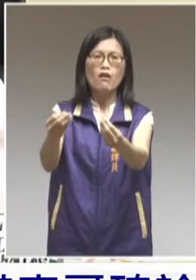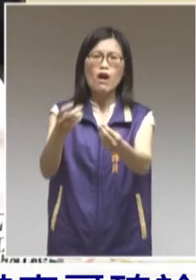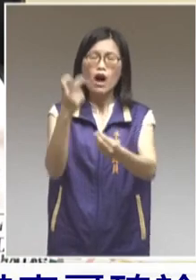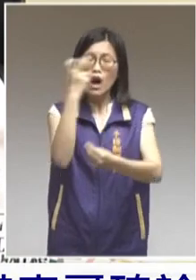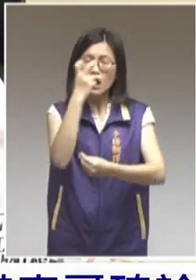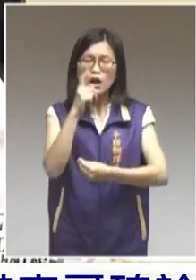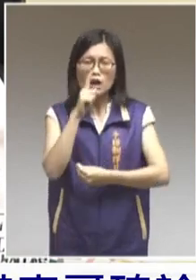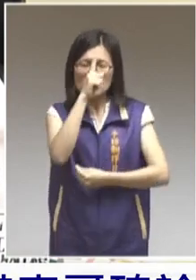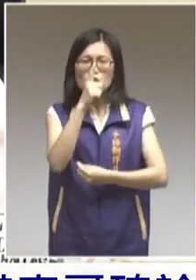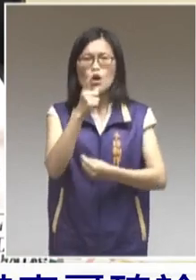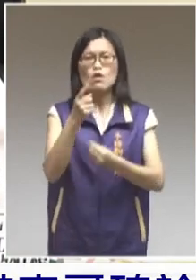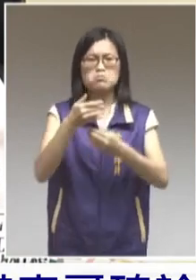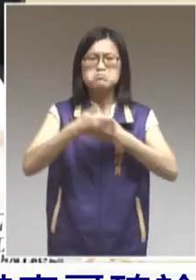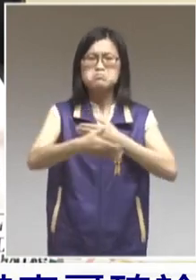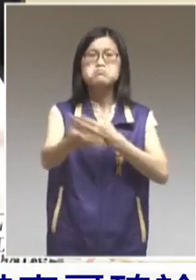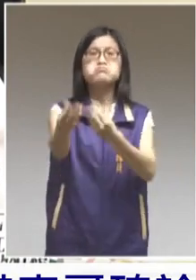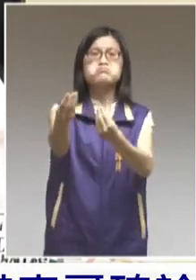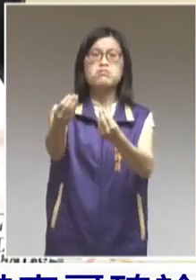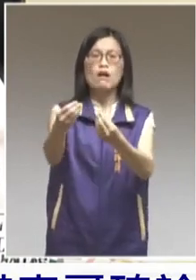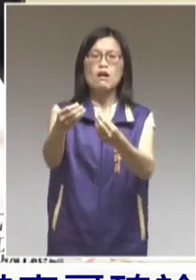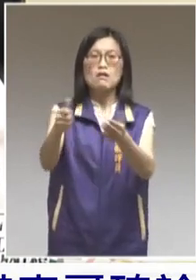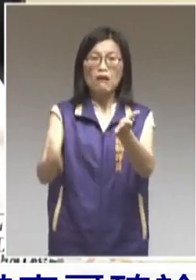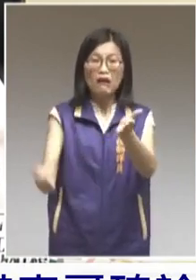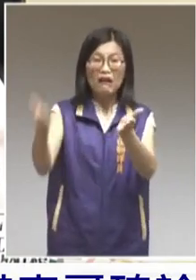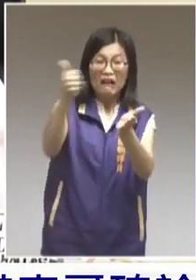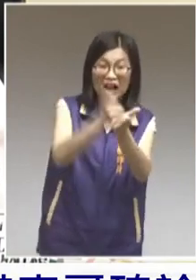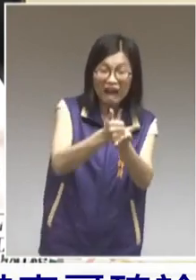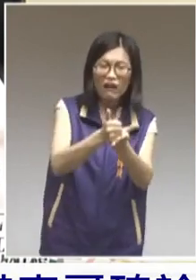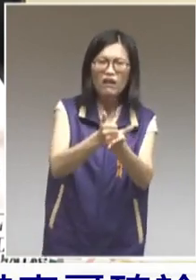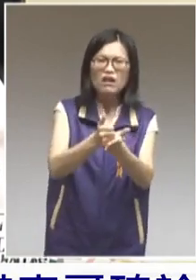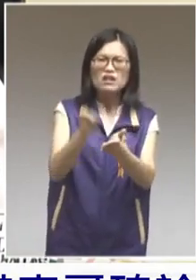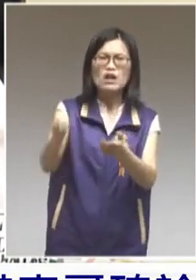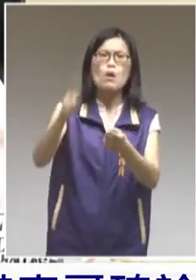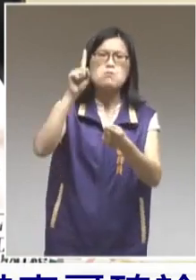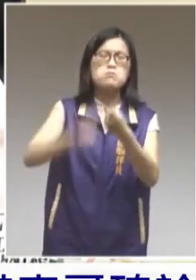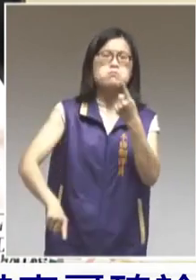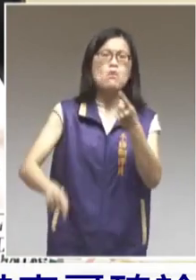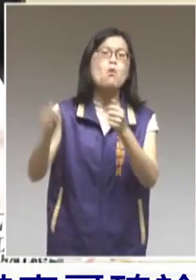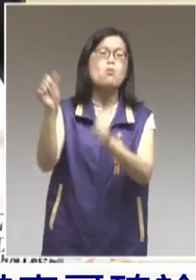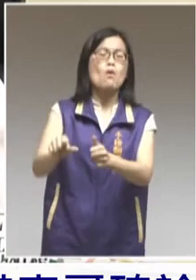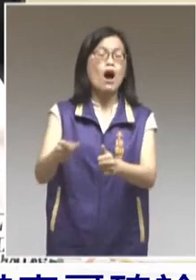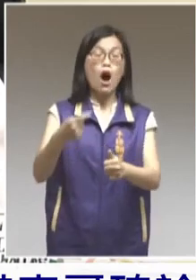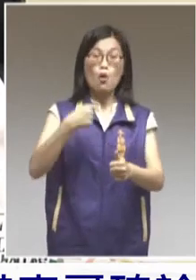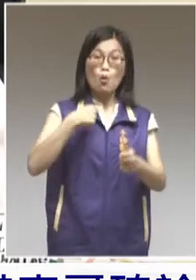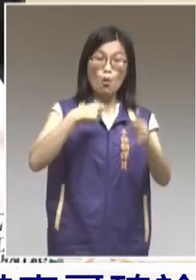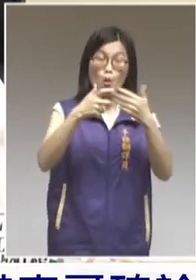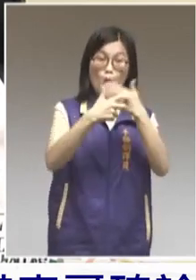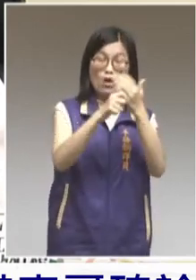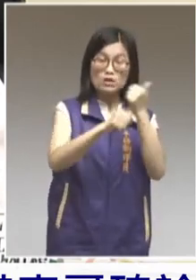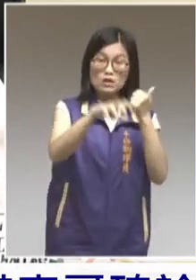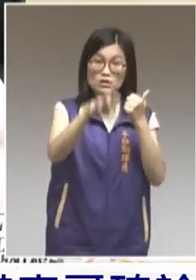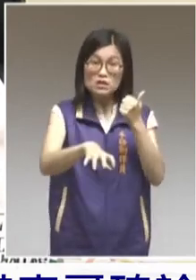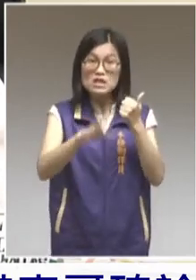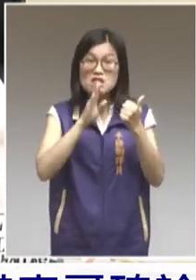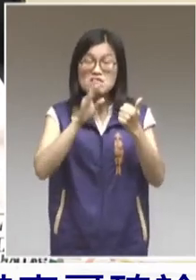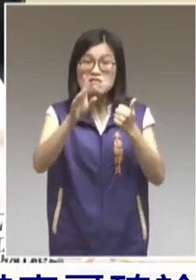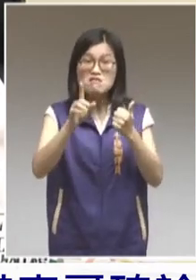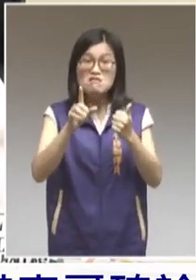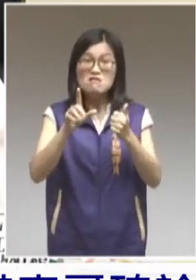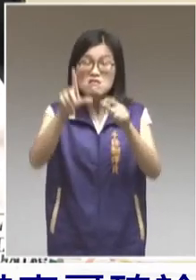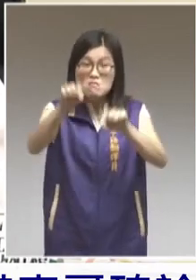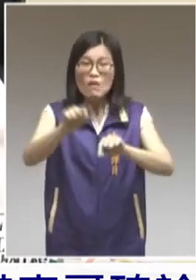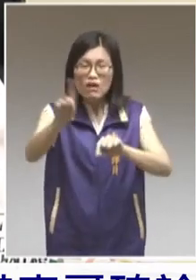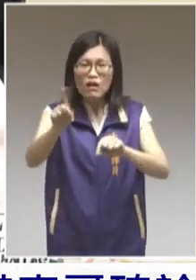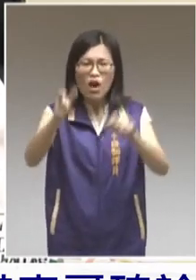一个筛检程序，然后就登船。那高雄市政府卫生局这边是针对目前在高